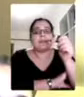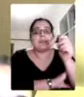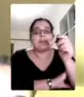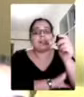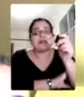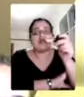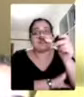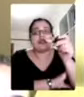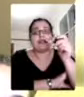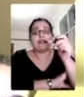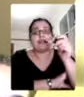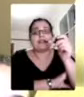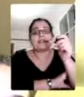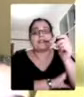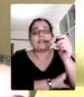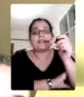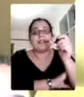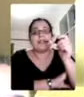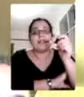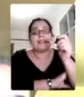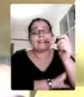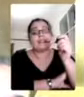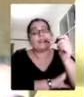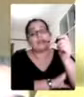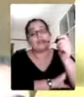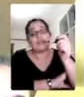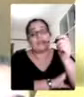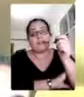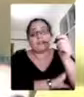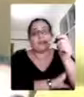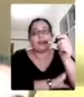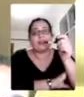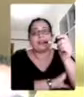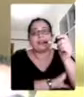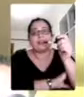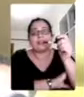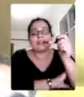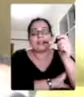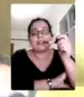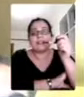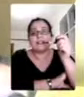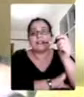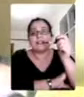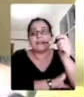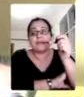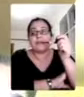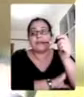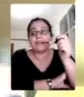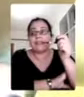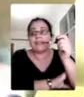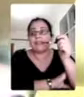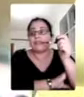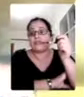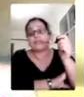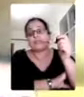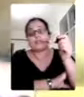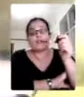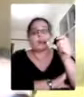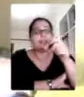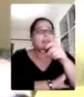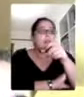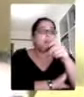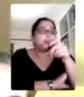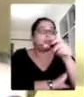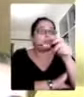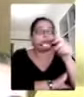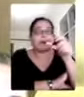Brebbia'yı ben çok severim. Sam's Flake'i de eskiden çok çok seviyordum. Bu aralar nedense denememe rağmen, üstelik de çok seviyorum